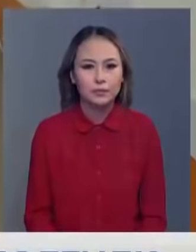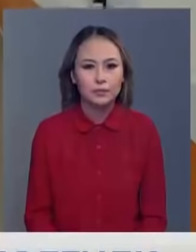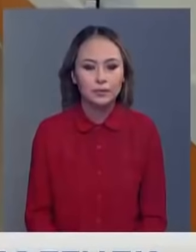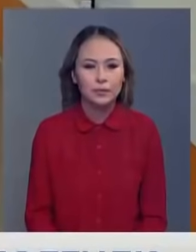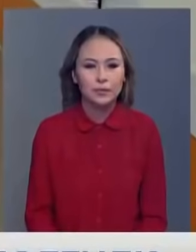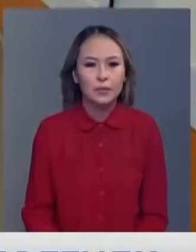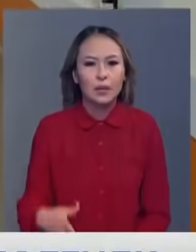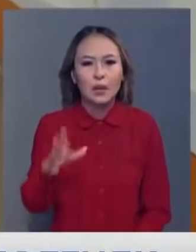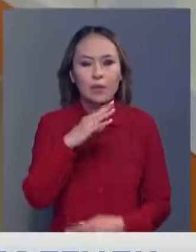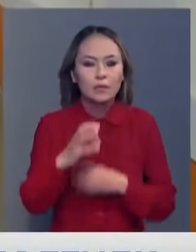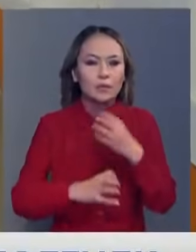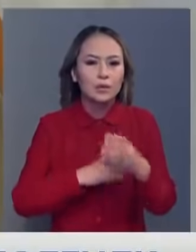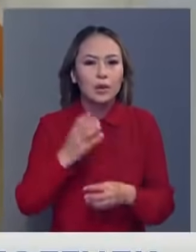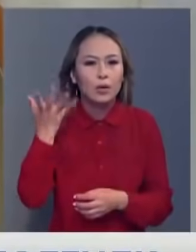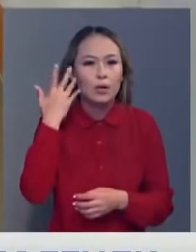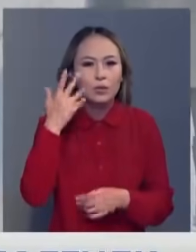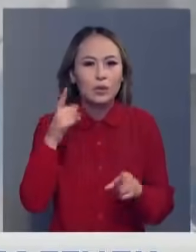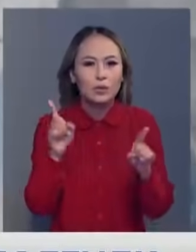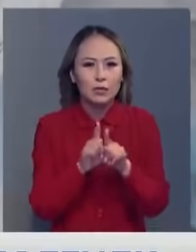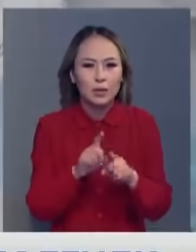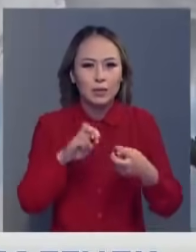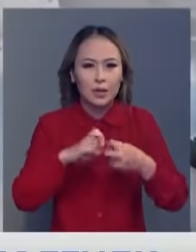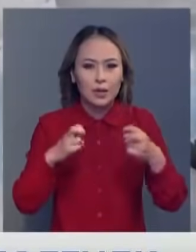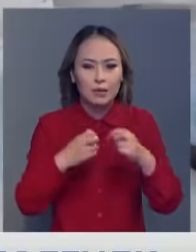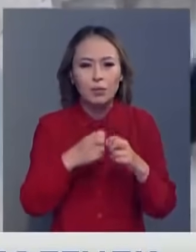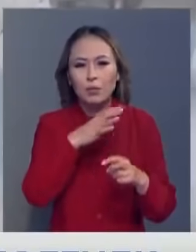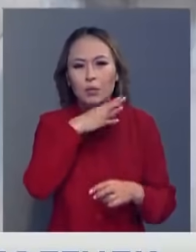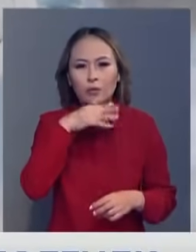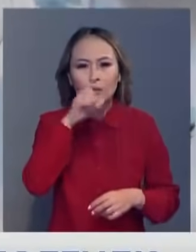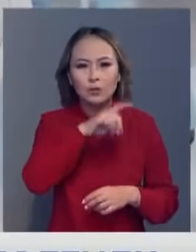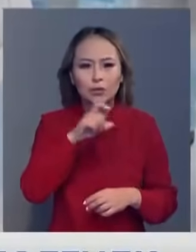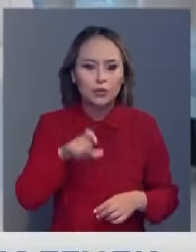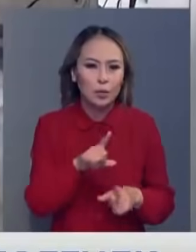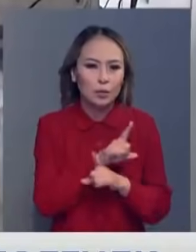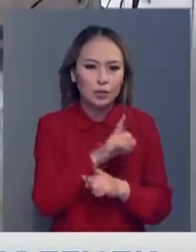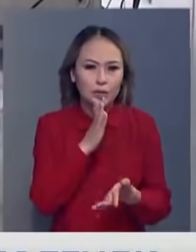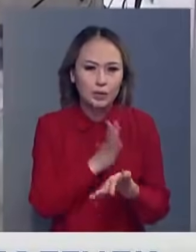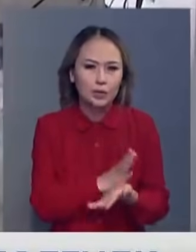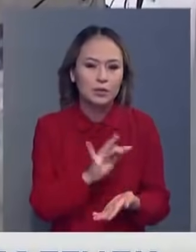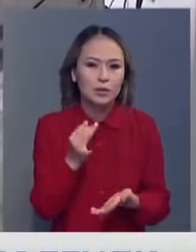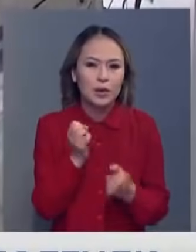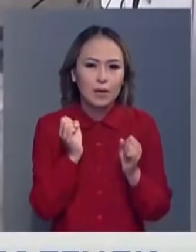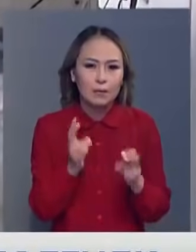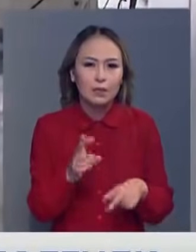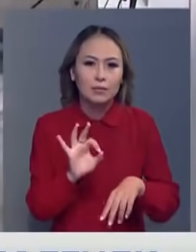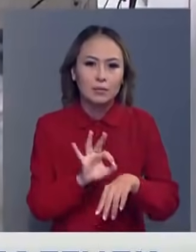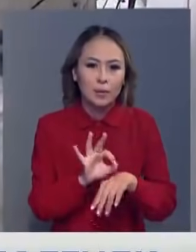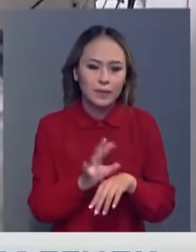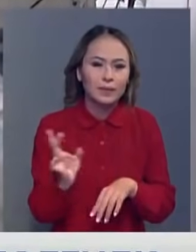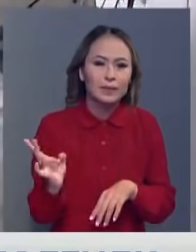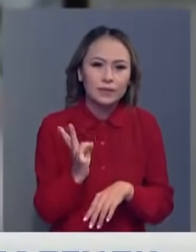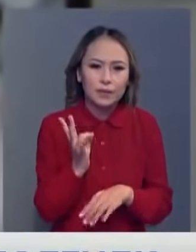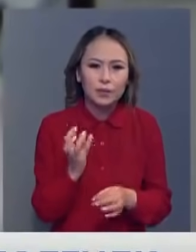Дүние дүрлігіп, әлем әбігерге түсті. Қаншама тағдыр тажал тырнағына ілінді. Қауіпті кесел әлі де бейғам